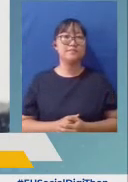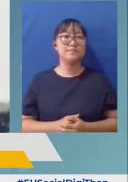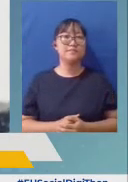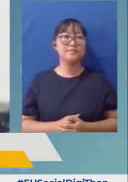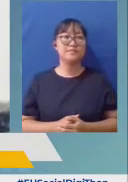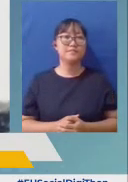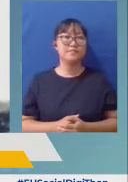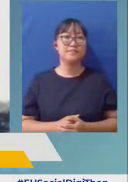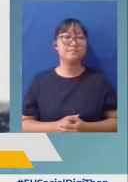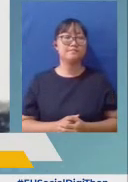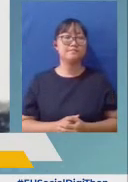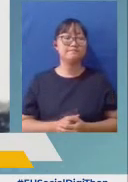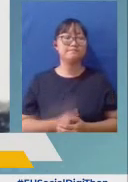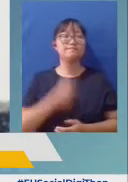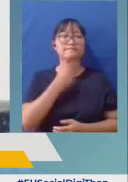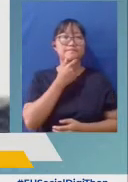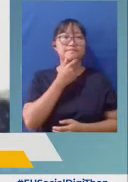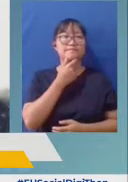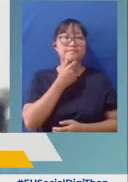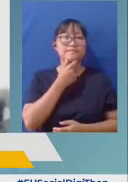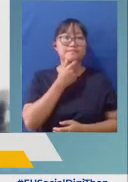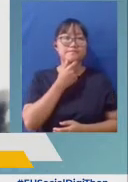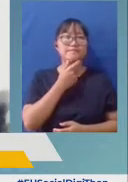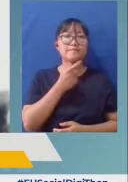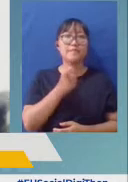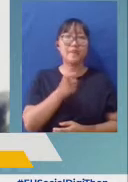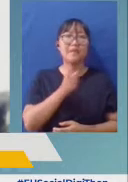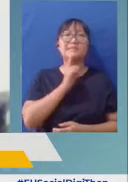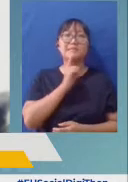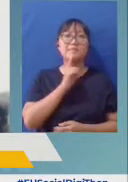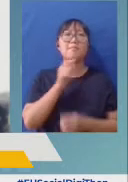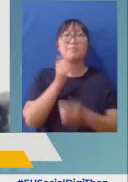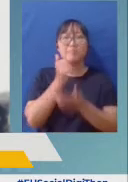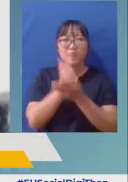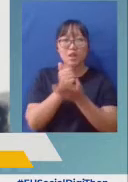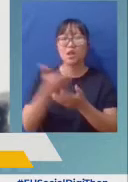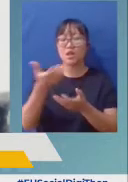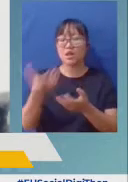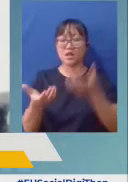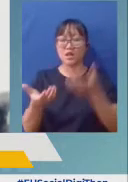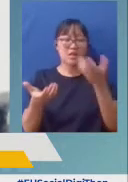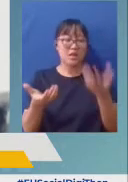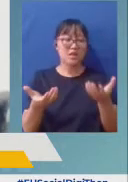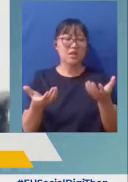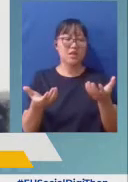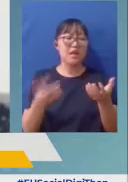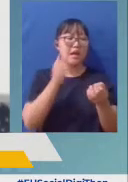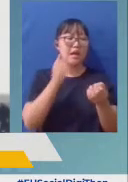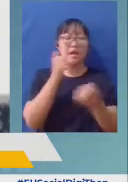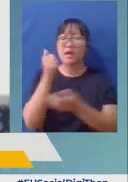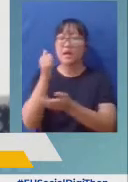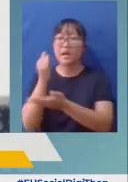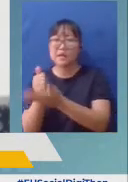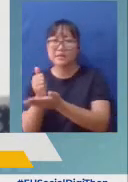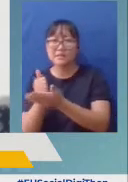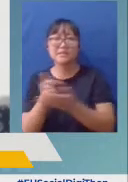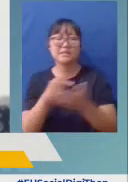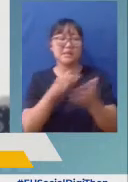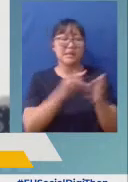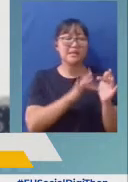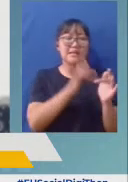kayaknya ini yang karena dua-duanya tuh nggak bisa dipisahkan sih. Yang mengalami cyberbullying biasanya juga dibully di